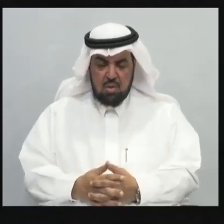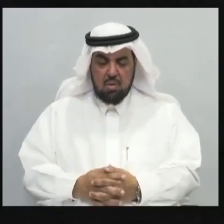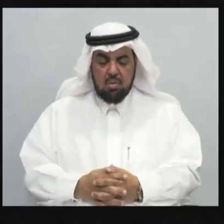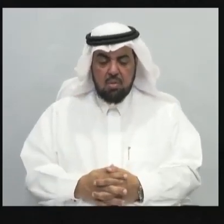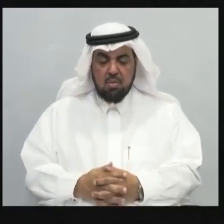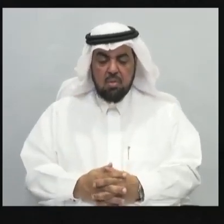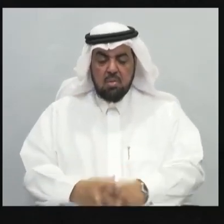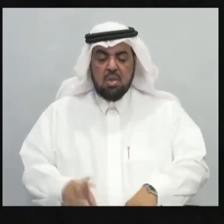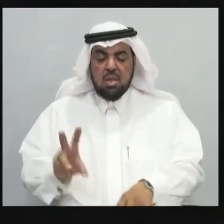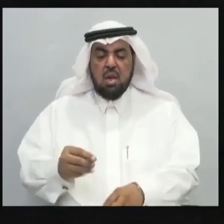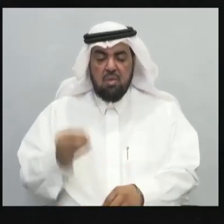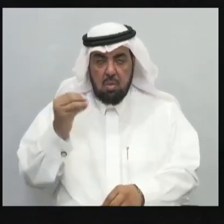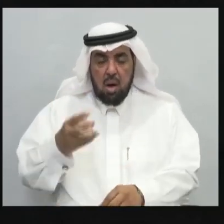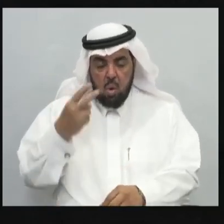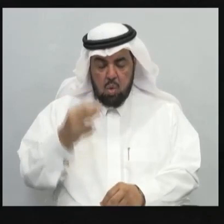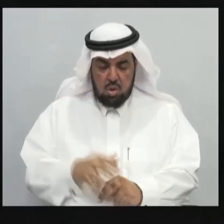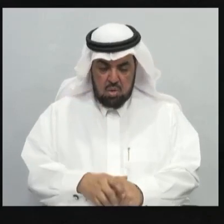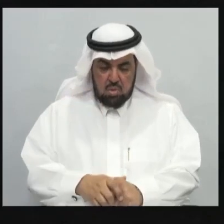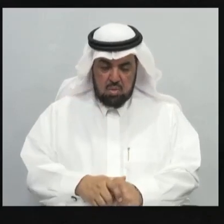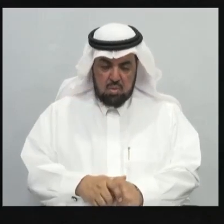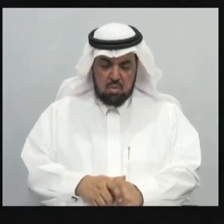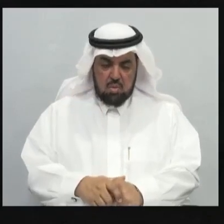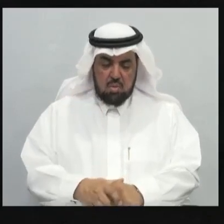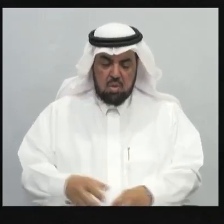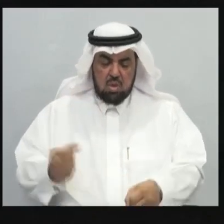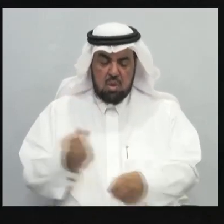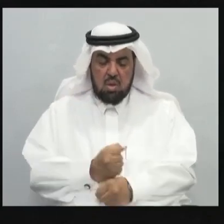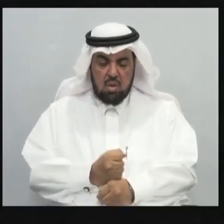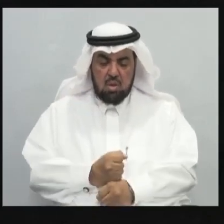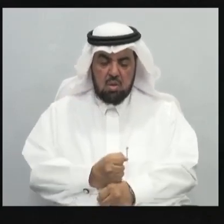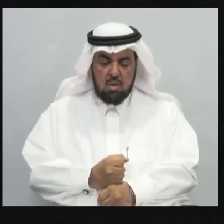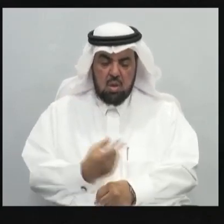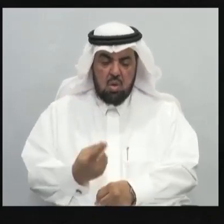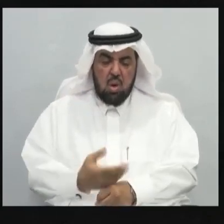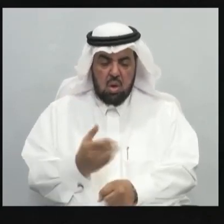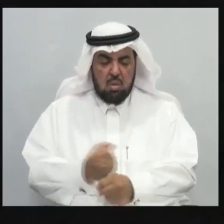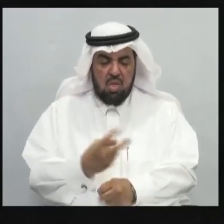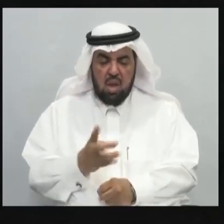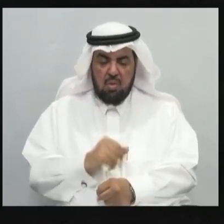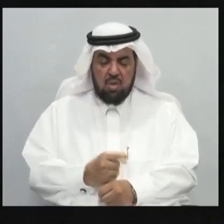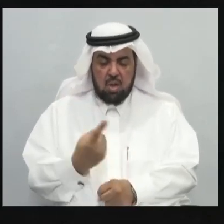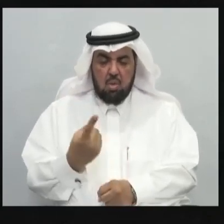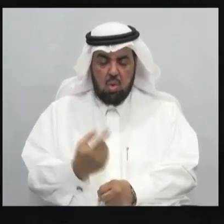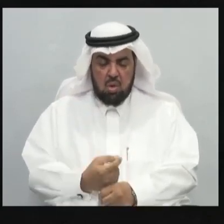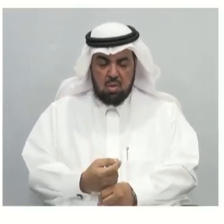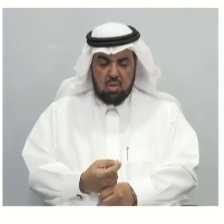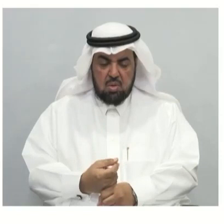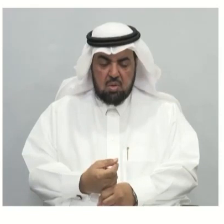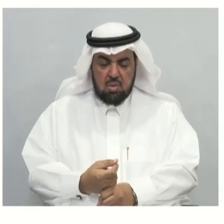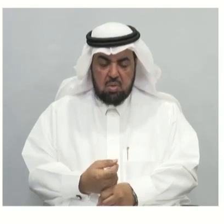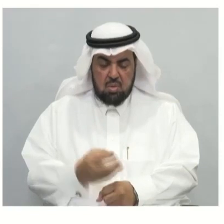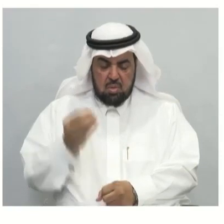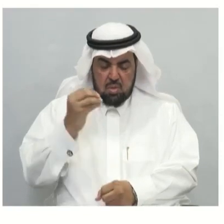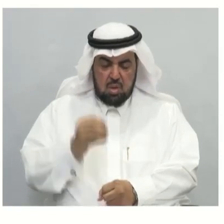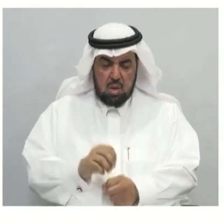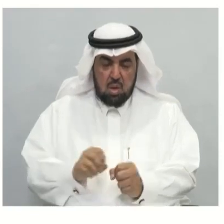انها بنفس المعنى السابق اذا استخدم الاول الاى ولا تستخدم الثانيه هذا المقصود